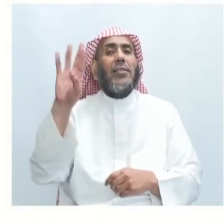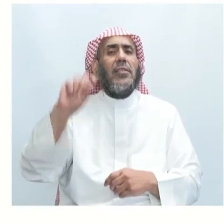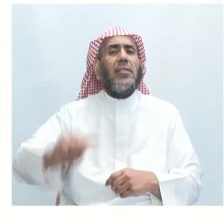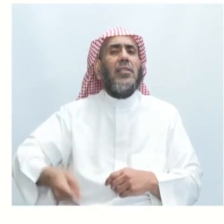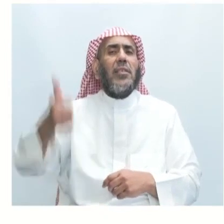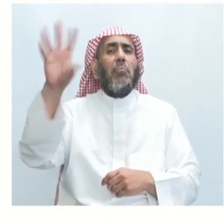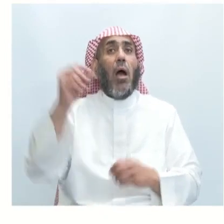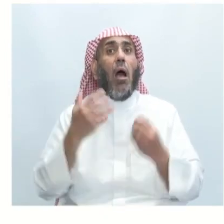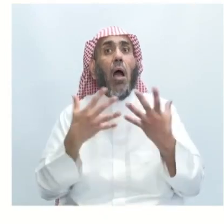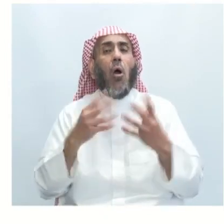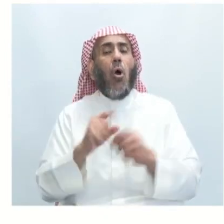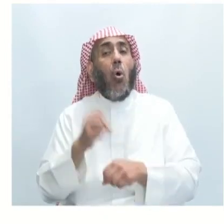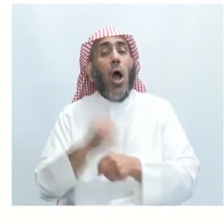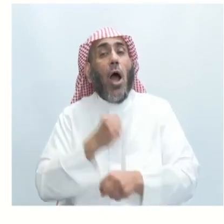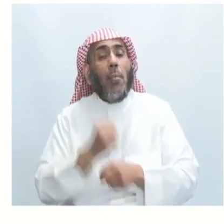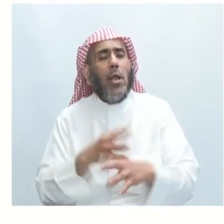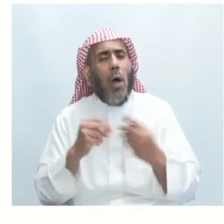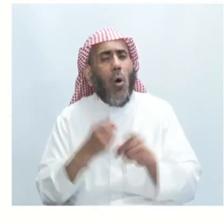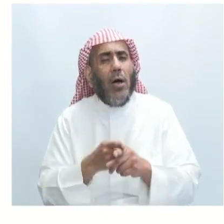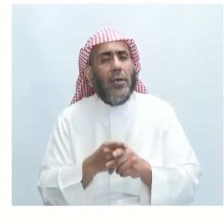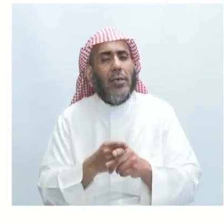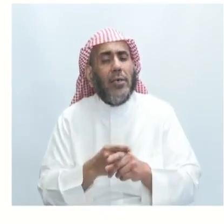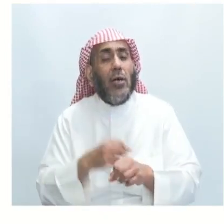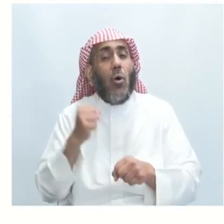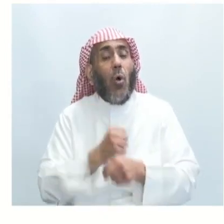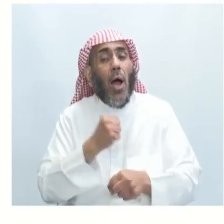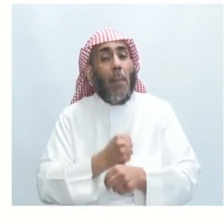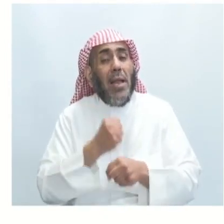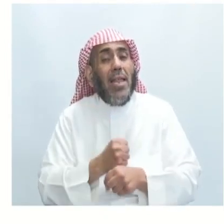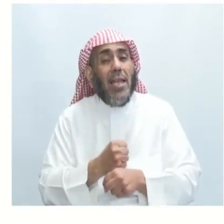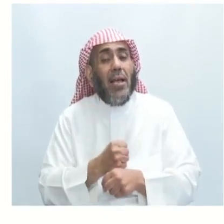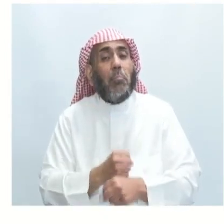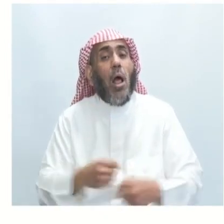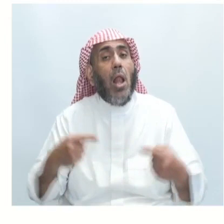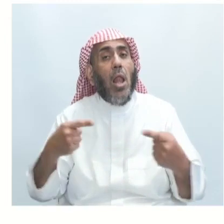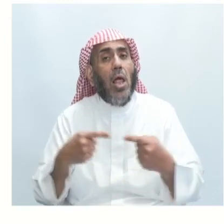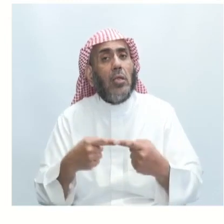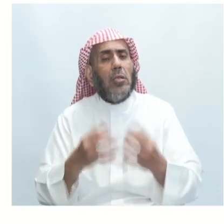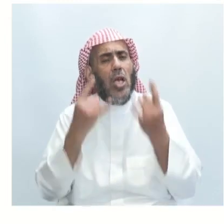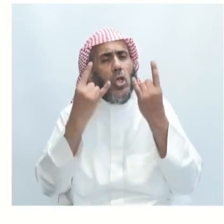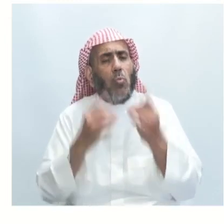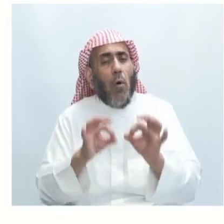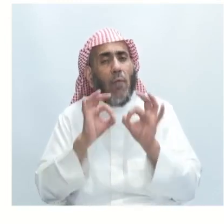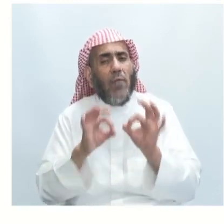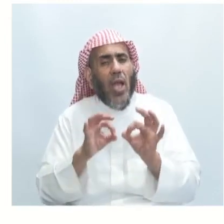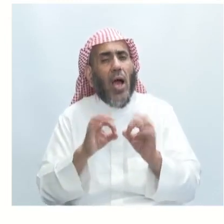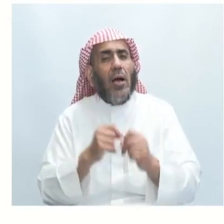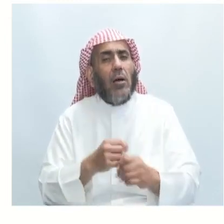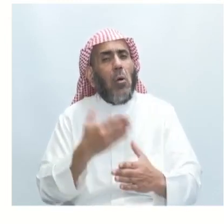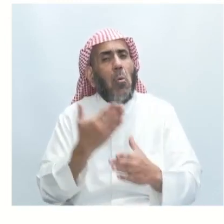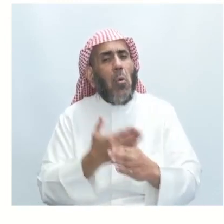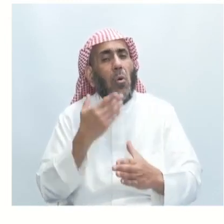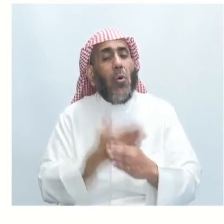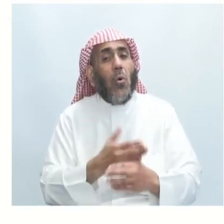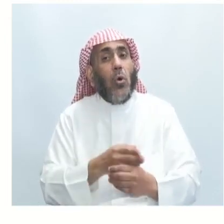الانتباه هو عمليه او العمليه التي يتم بمقتضاها